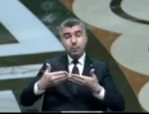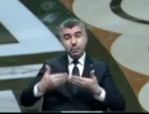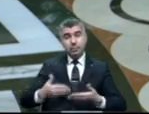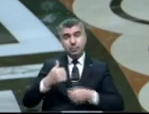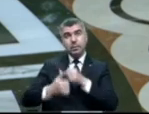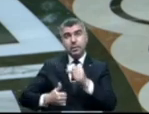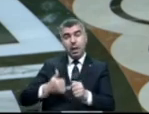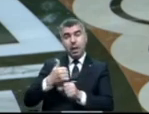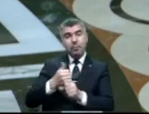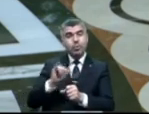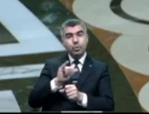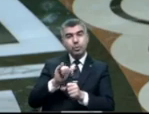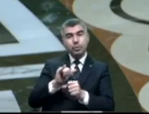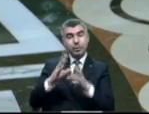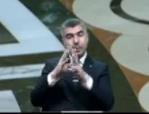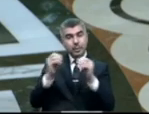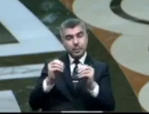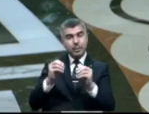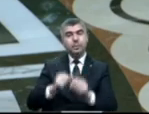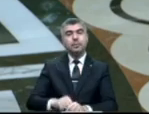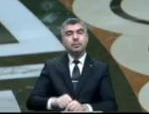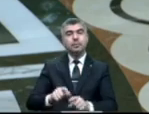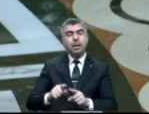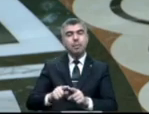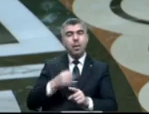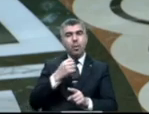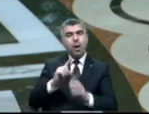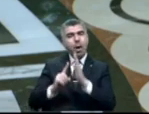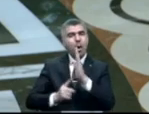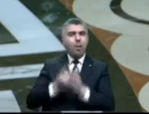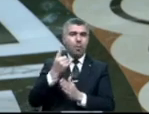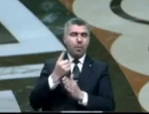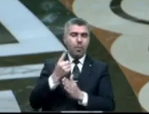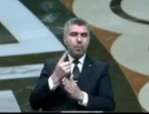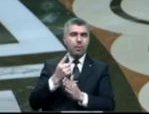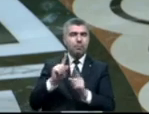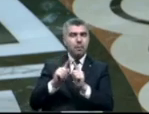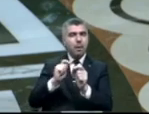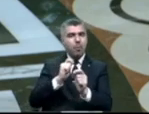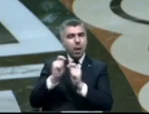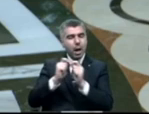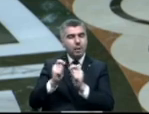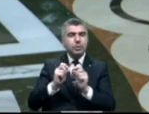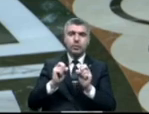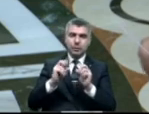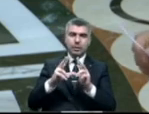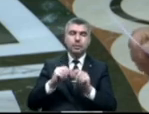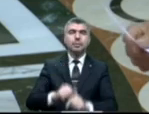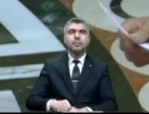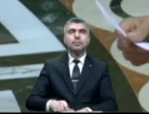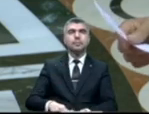العام ديال الجفاف هي إشكالية خاصة، وهذا الشيء ما يمنعش يعني النقاش بالنسبة للأنظمة ديال